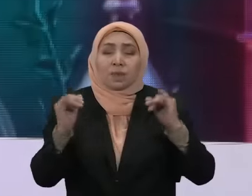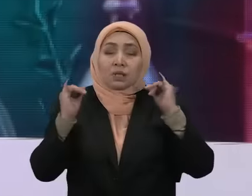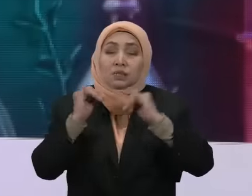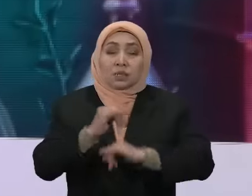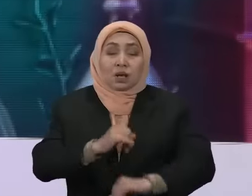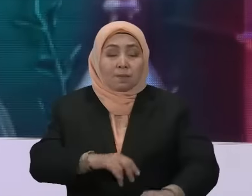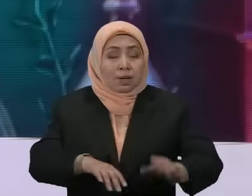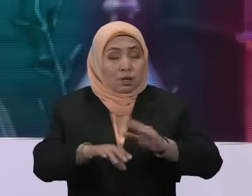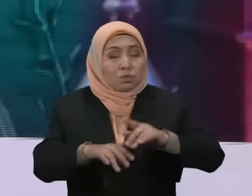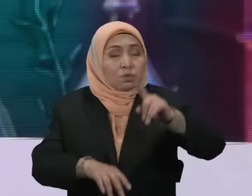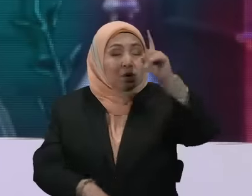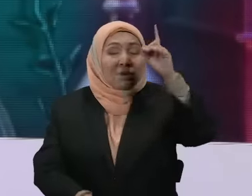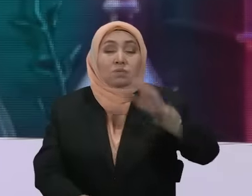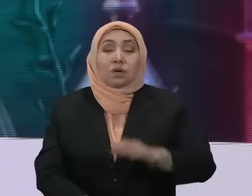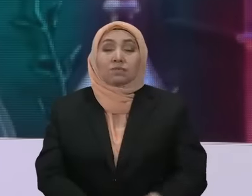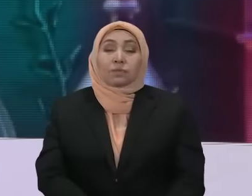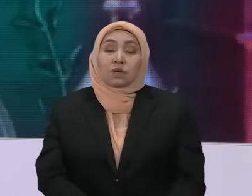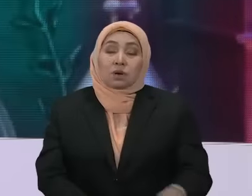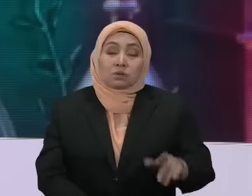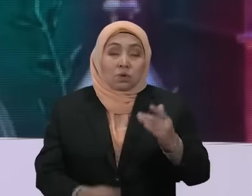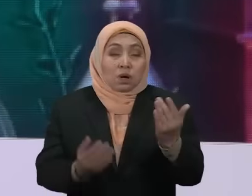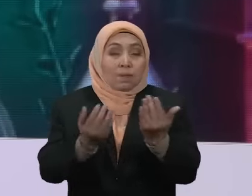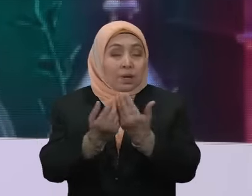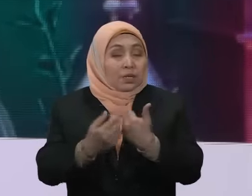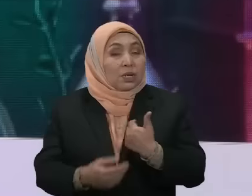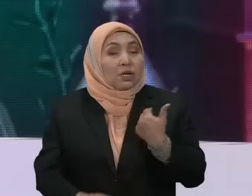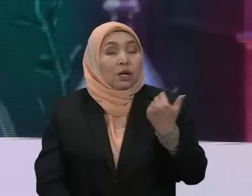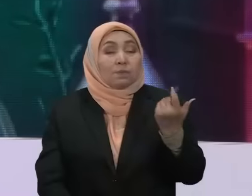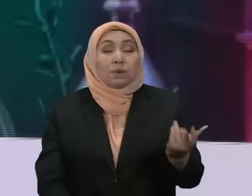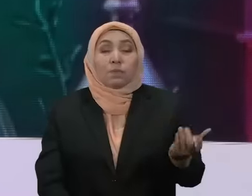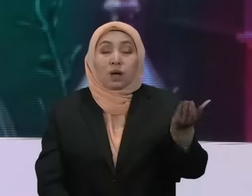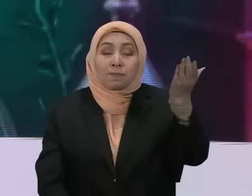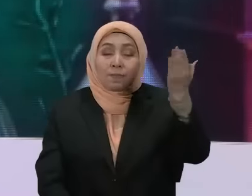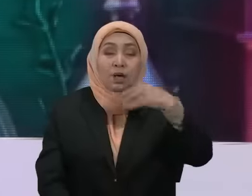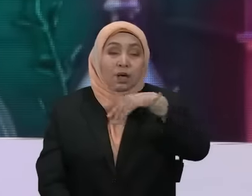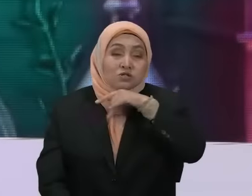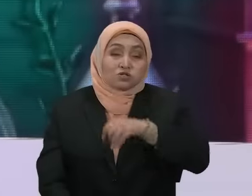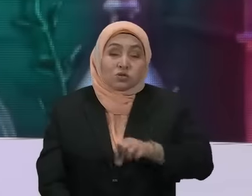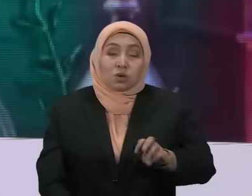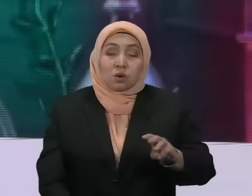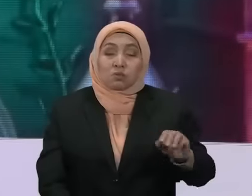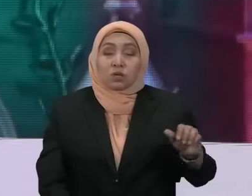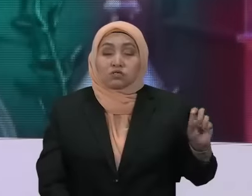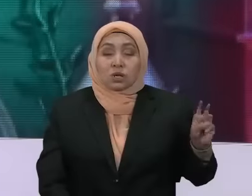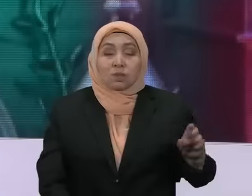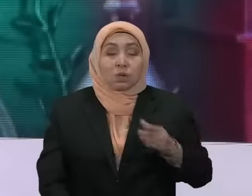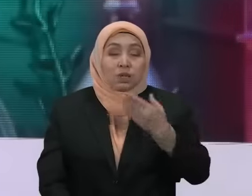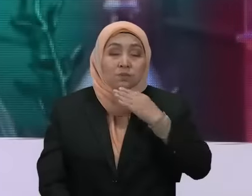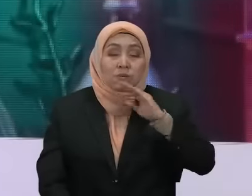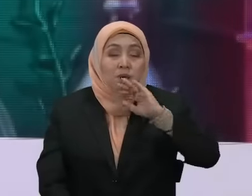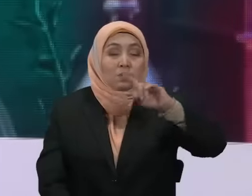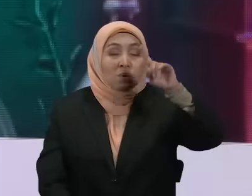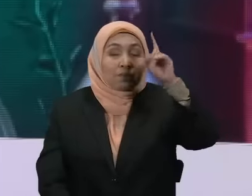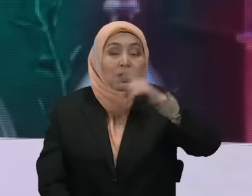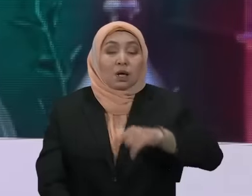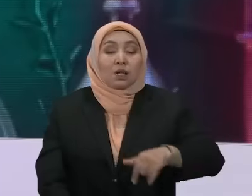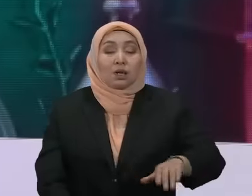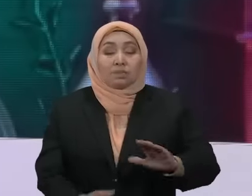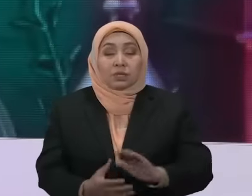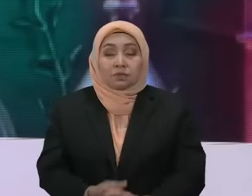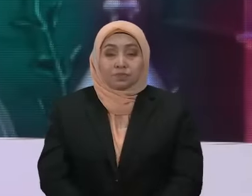ya Arhamar Rahimin. Wa sallallahu ala sayyidina Muhammadin wa ala alihi wa sahbihi baraka wa sallam, walhamdulillahi